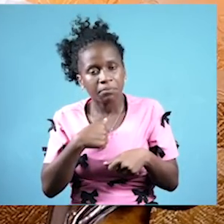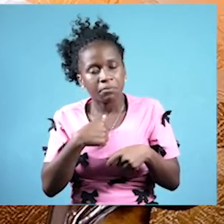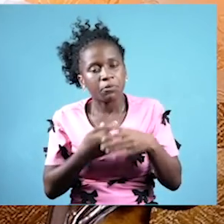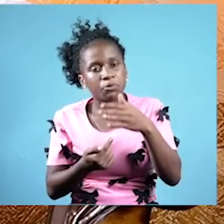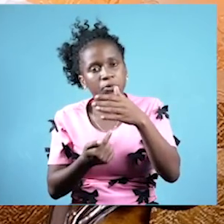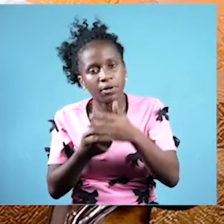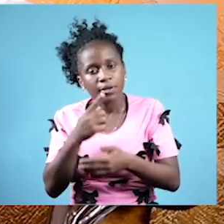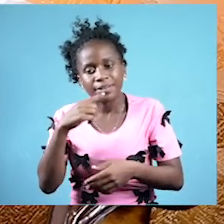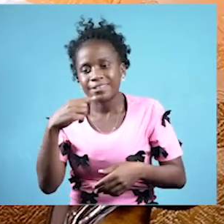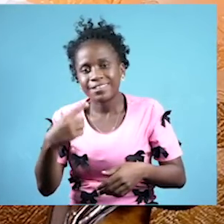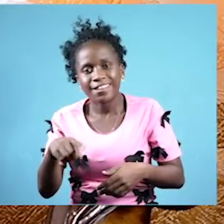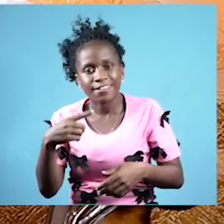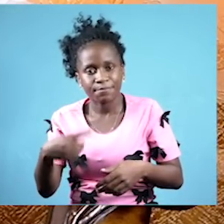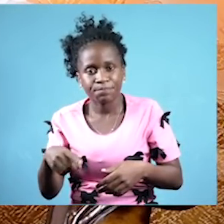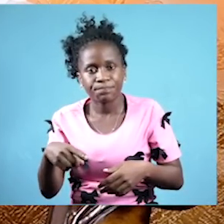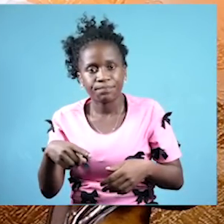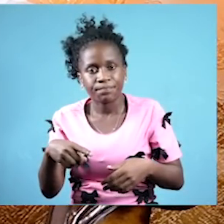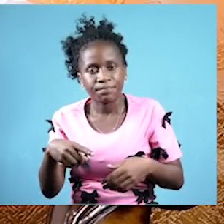kutokana na sera